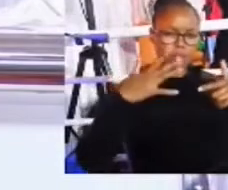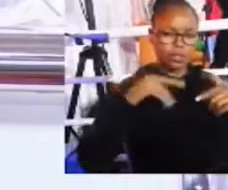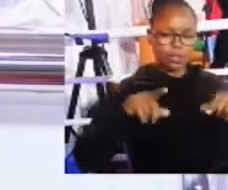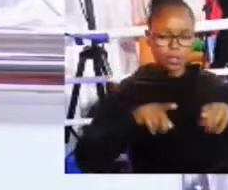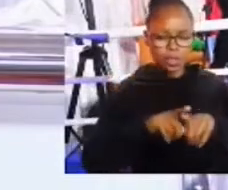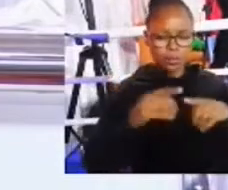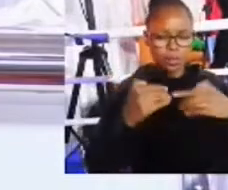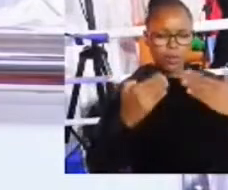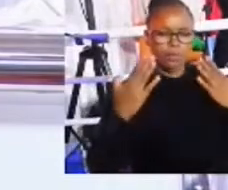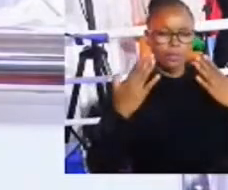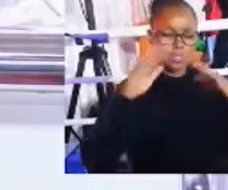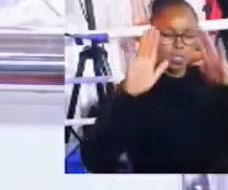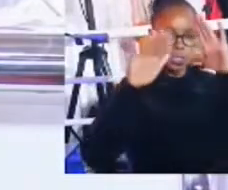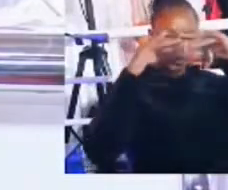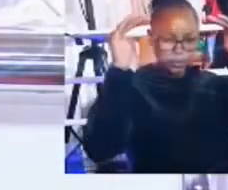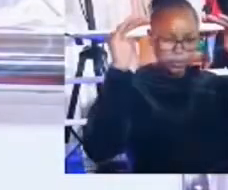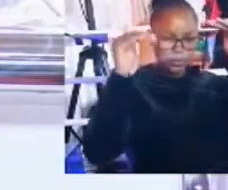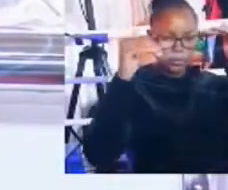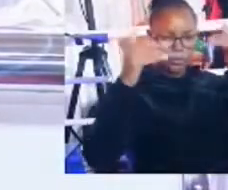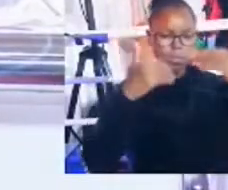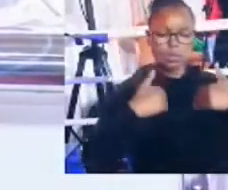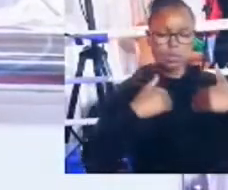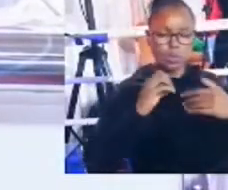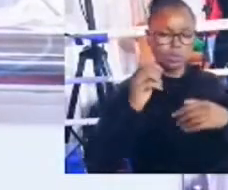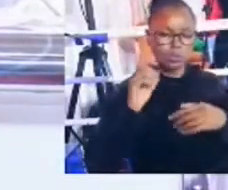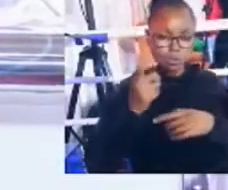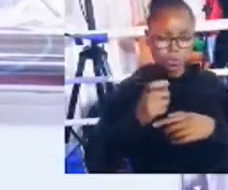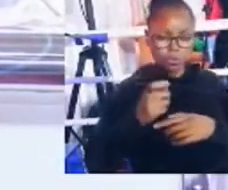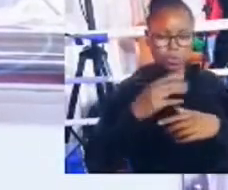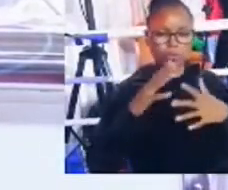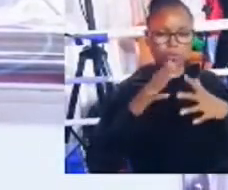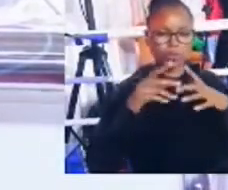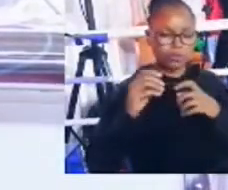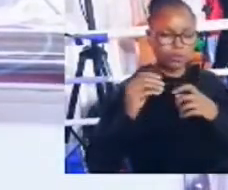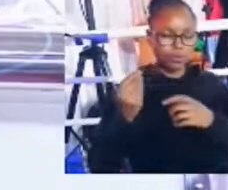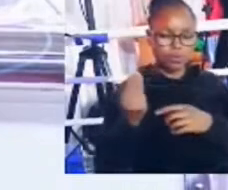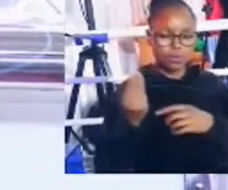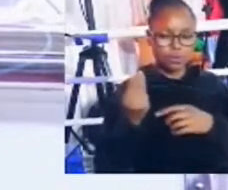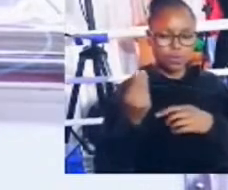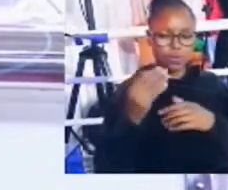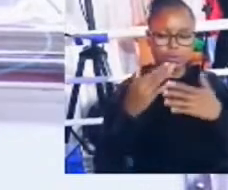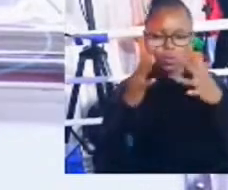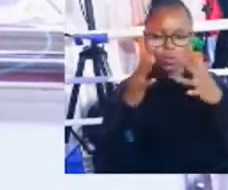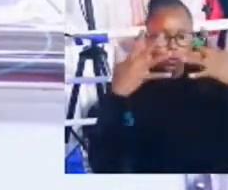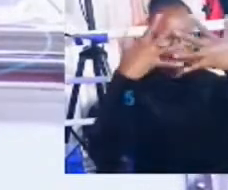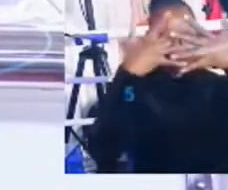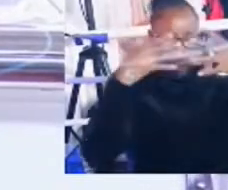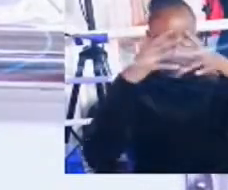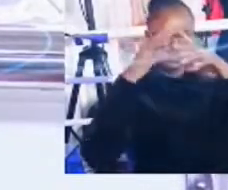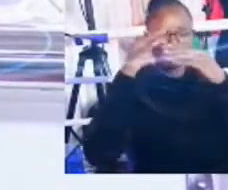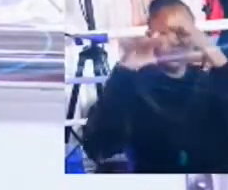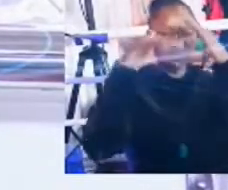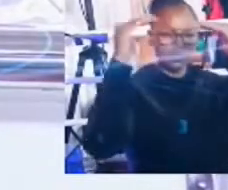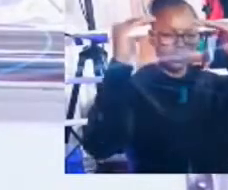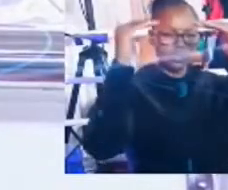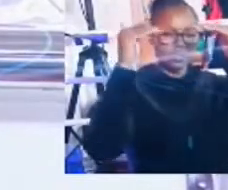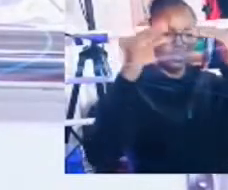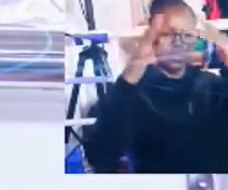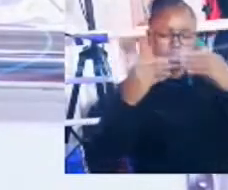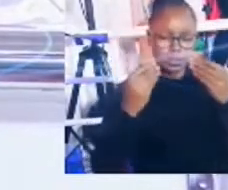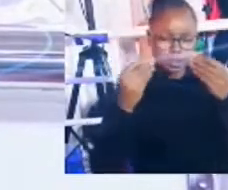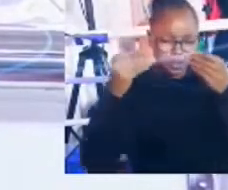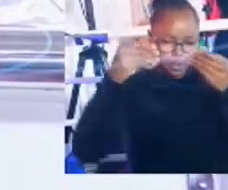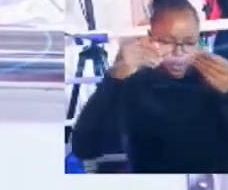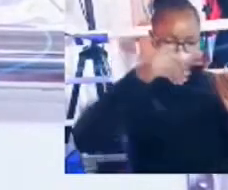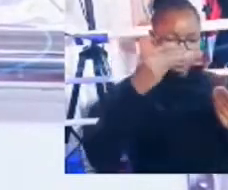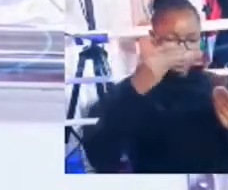gai. Mwene fedha na dhahabu. Oro igani ukuhigura adilisho shia matuine. Tuetia bia shia